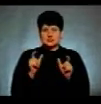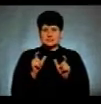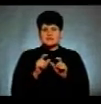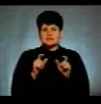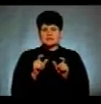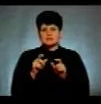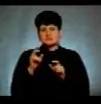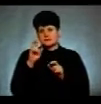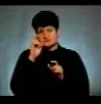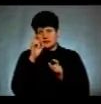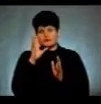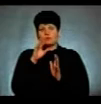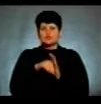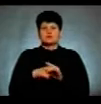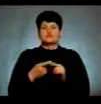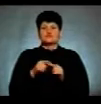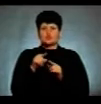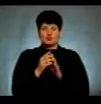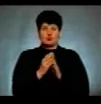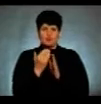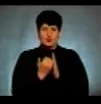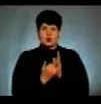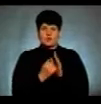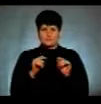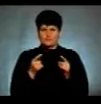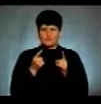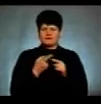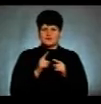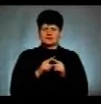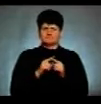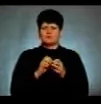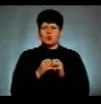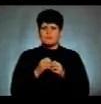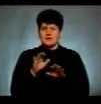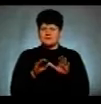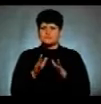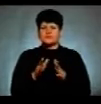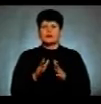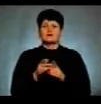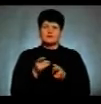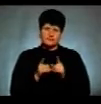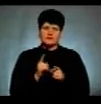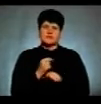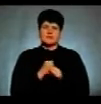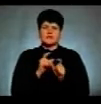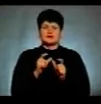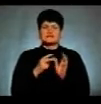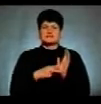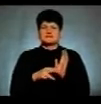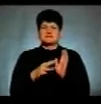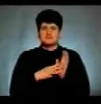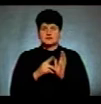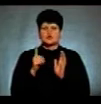комунальні включилися у дану програму, і тому десь створився такий дискомфорт і дисбаланс. Так, дійсно, аптека 78,